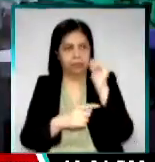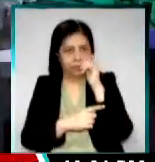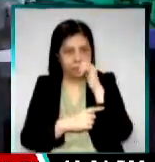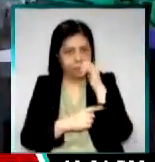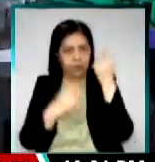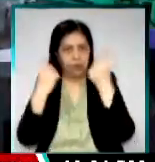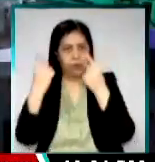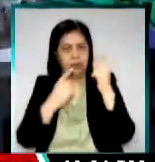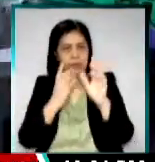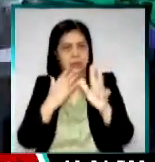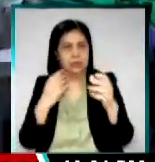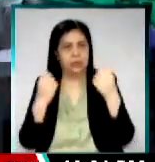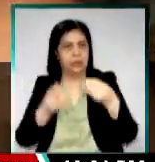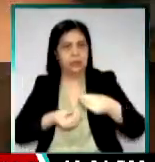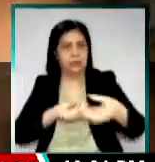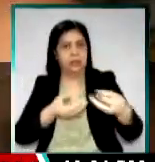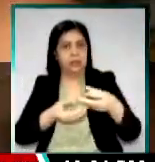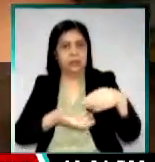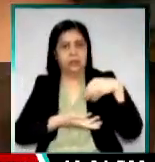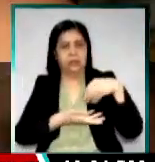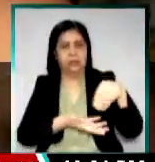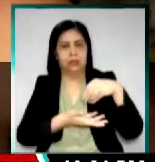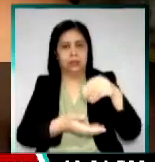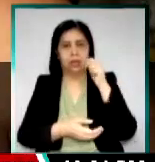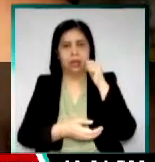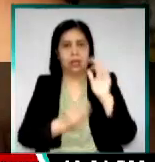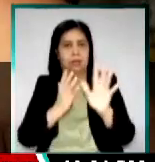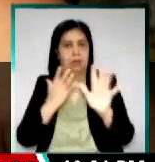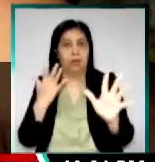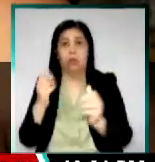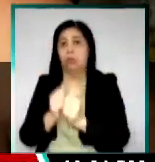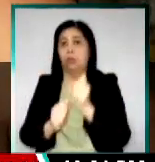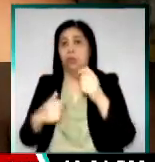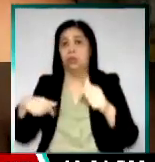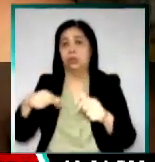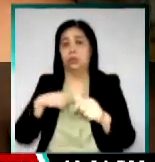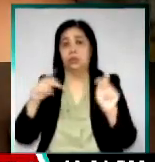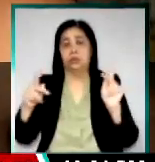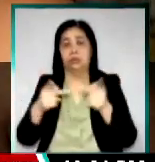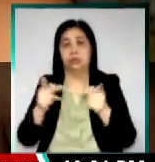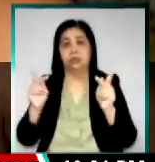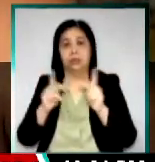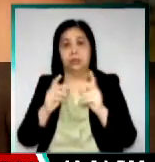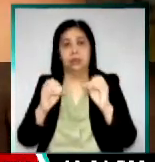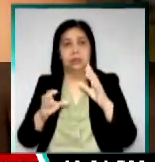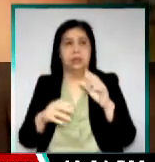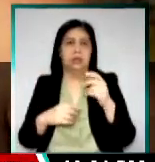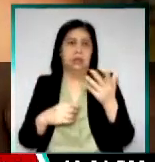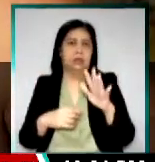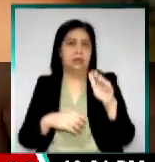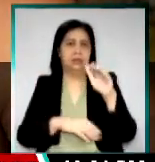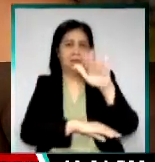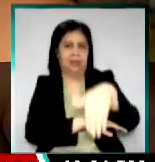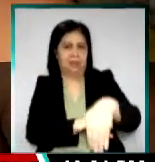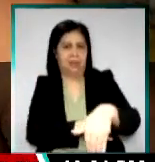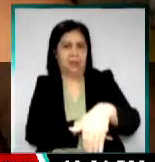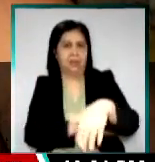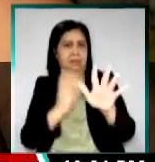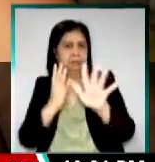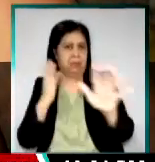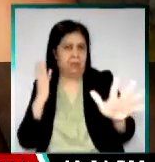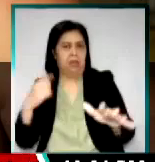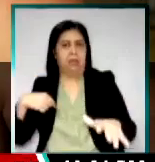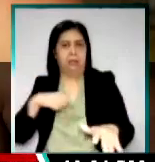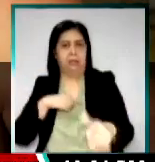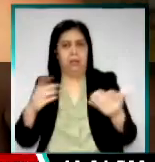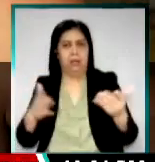ng bigaya ng ayuda kahapon. Alos karamihan dito sa lugar namin is mga bandang maggabi na nagpila kami dito dahil gawa